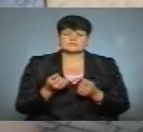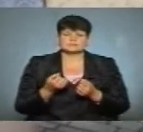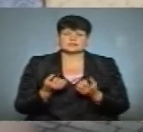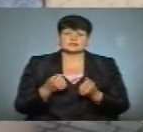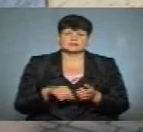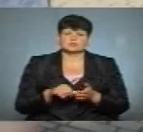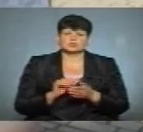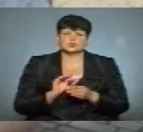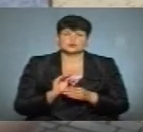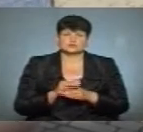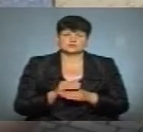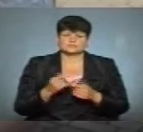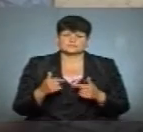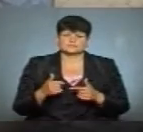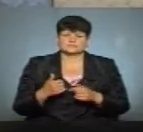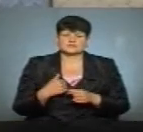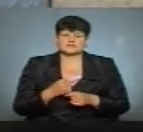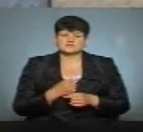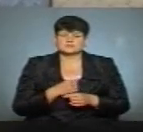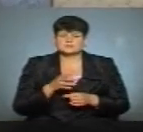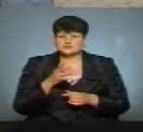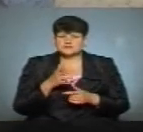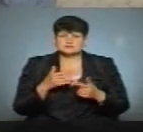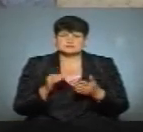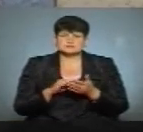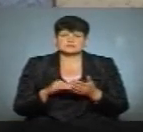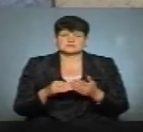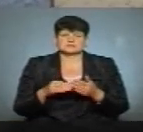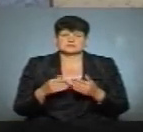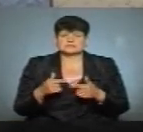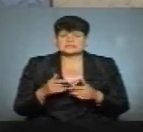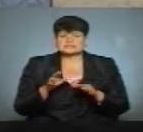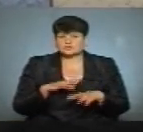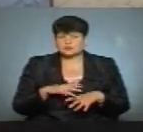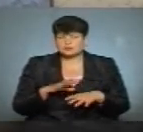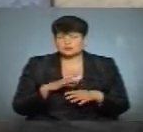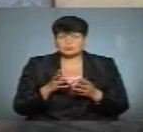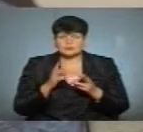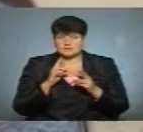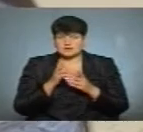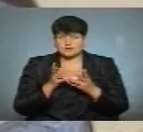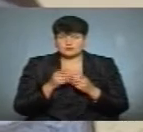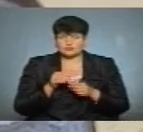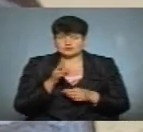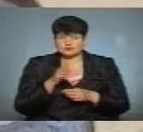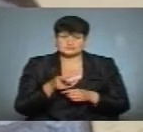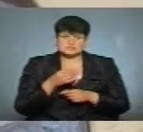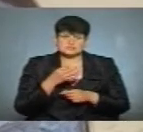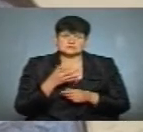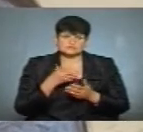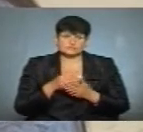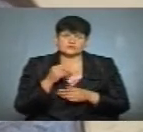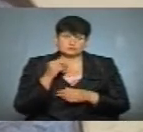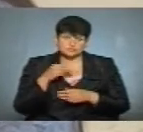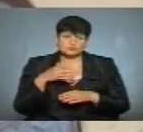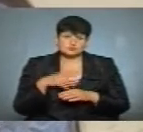у додатковій сесії. На жаль, під час складання основної сесії інструкторами було неправильно пораховано час. Вони признали свою вину, все ми